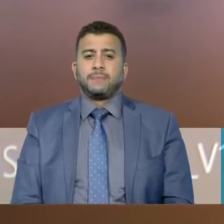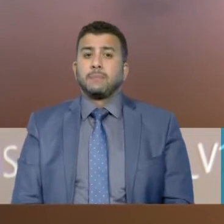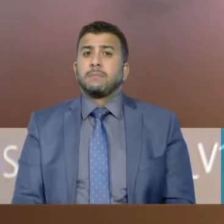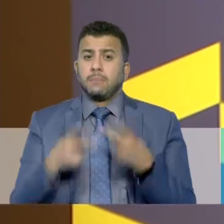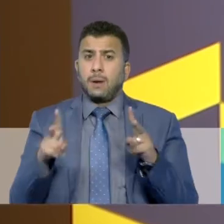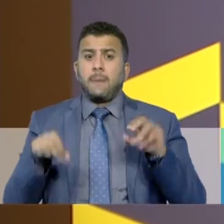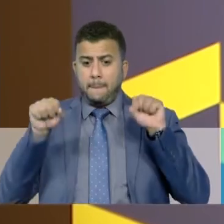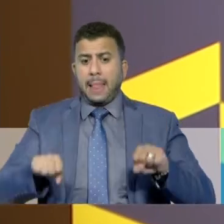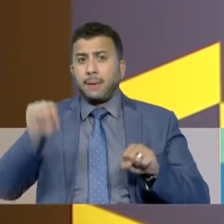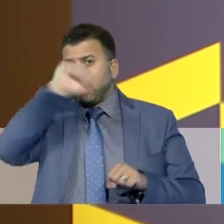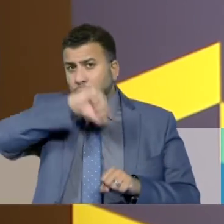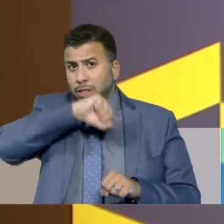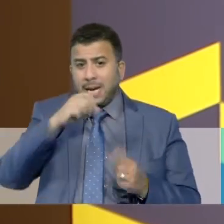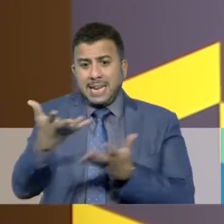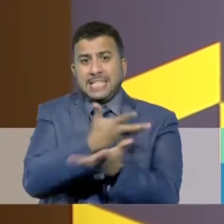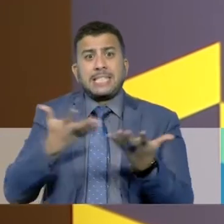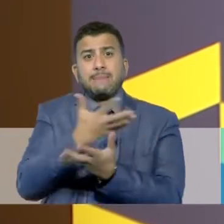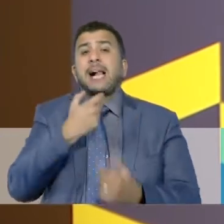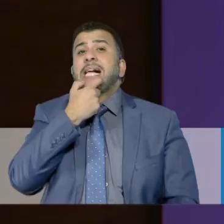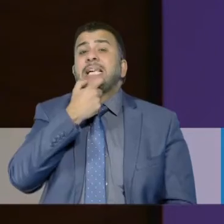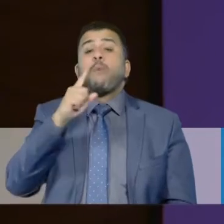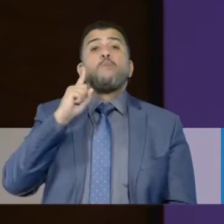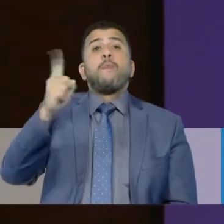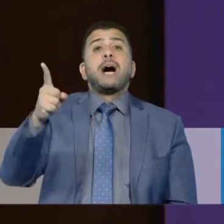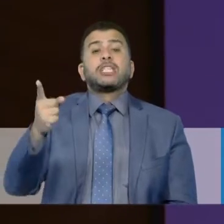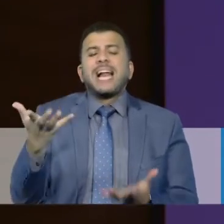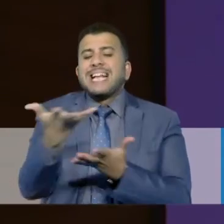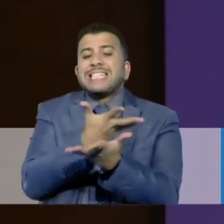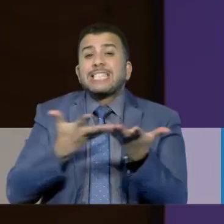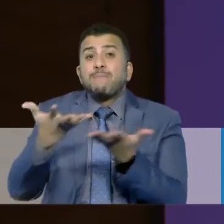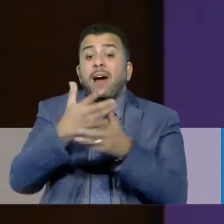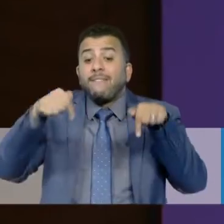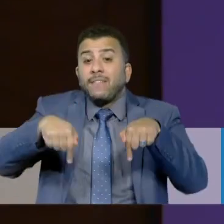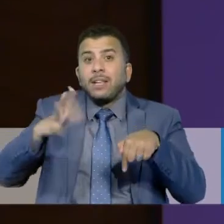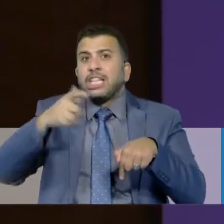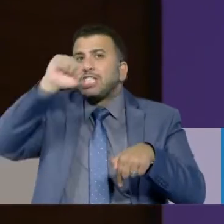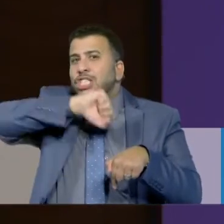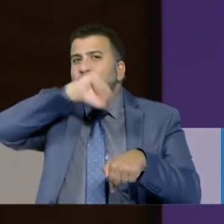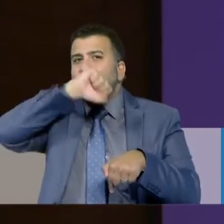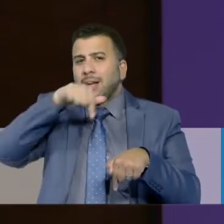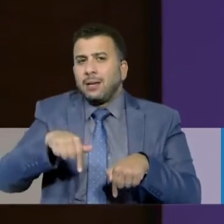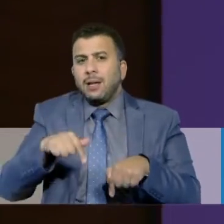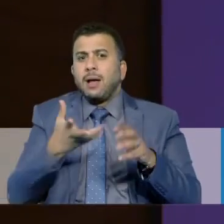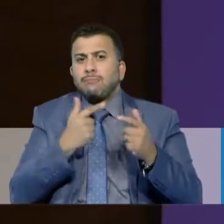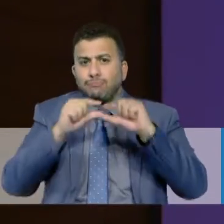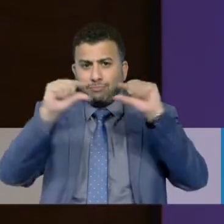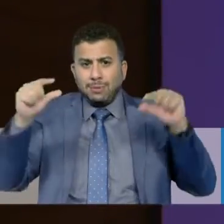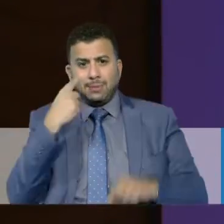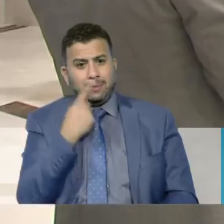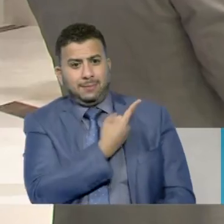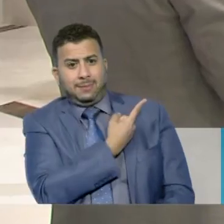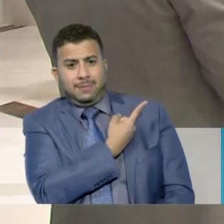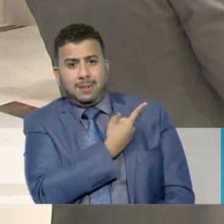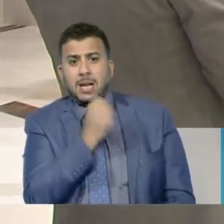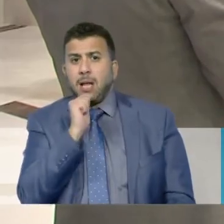وأطلق مكتب الشارقة للاستثمار الأجنبي المباشر استثمر في الشارقة خلال الملتقى حسابه الرسمي على تطبيق